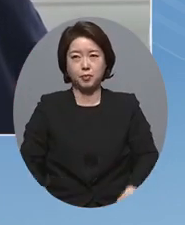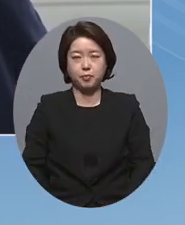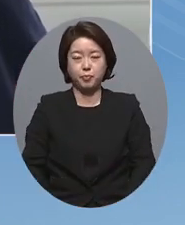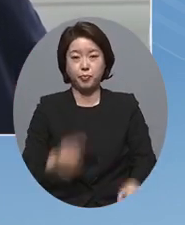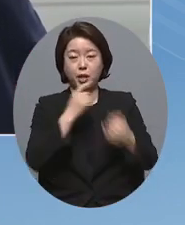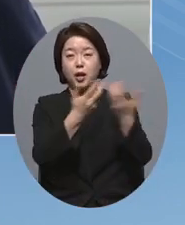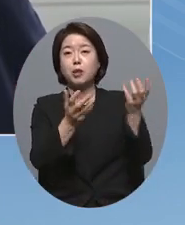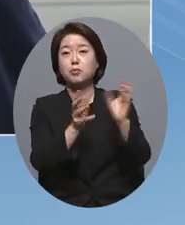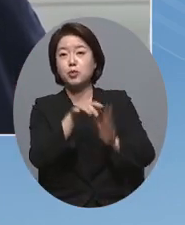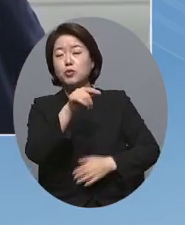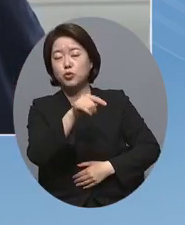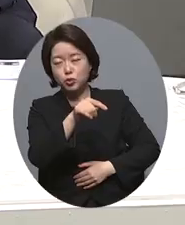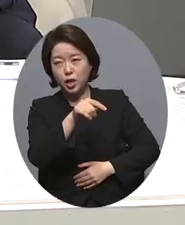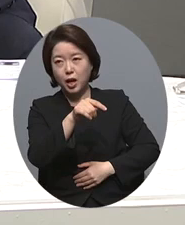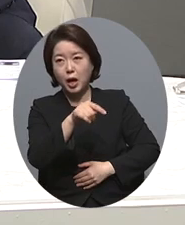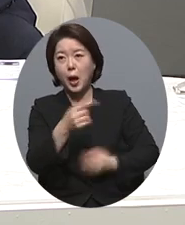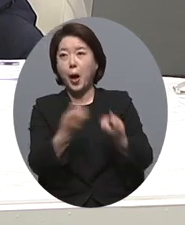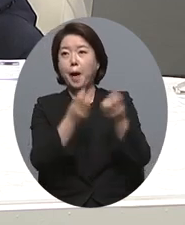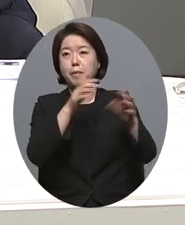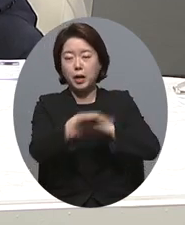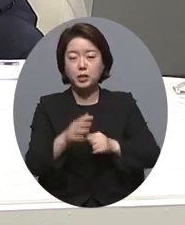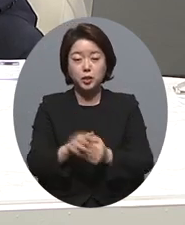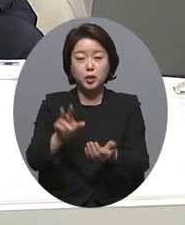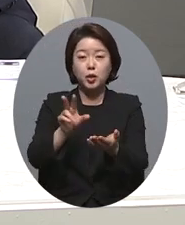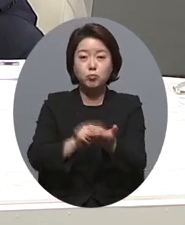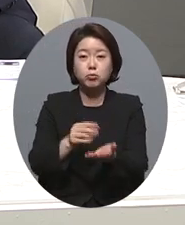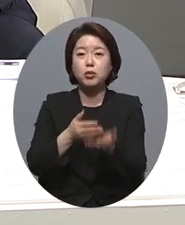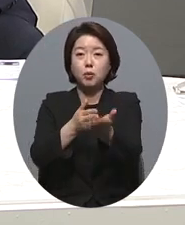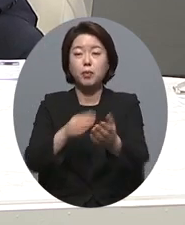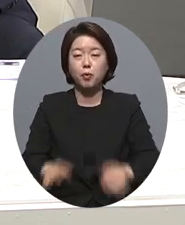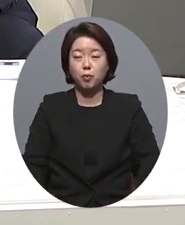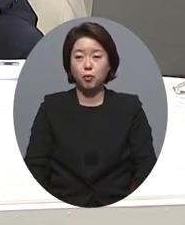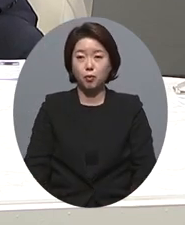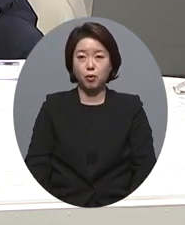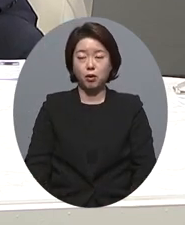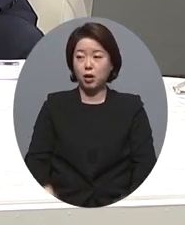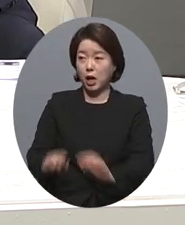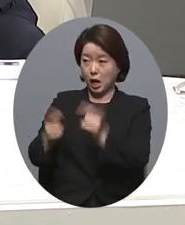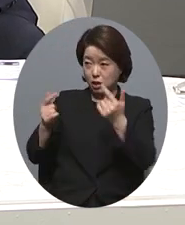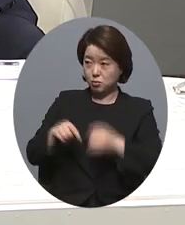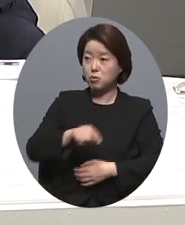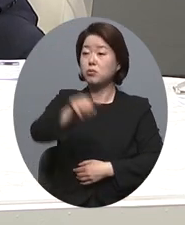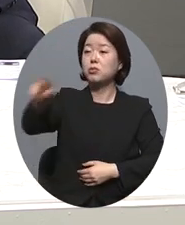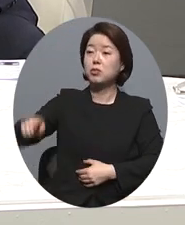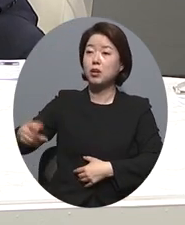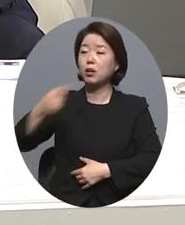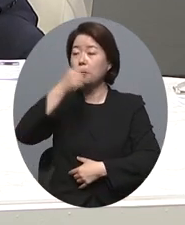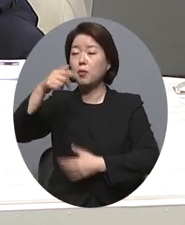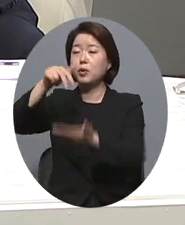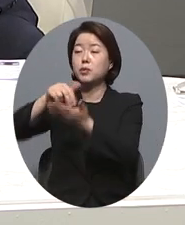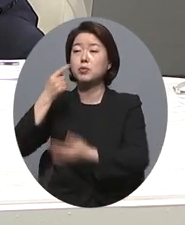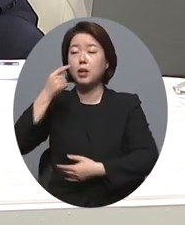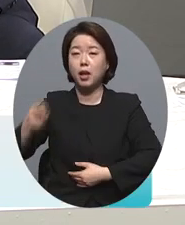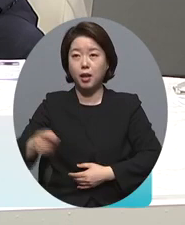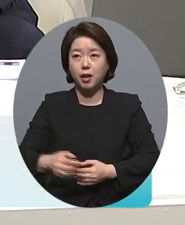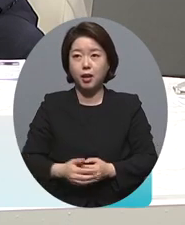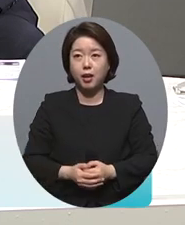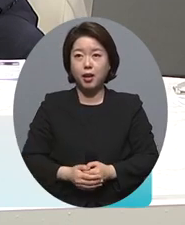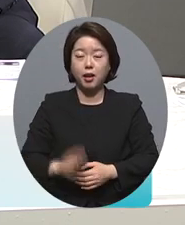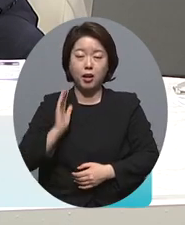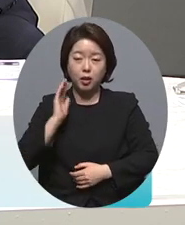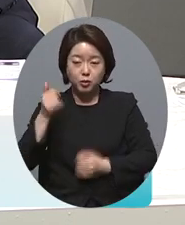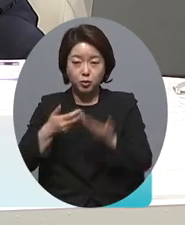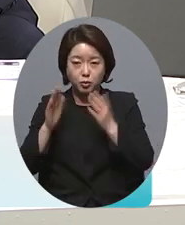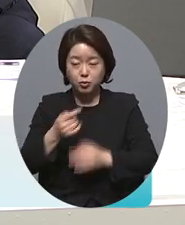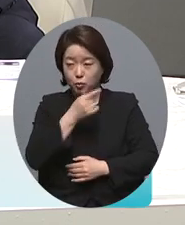주장하는 방식이 문제를 제기해 놓고요. 아니면 너네들이 입증을 해라. 맨날 이런 식이에요. 대통령실이 만약에 이거를 확인해 주려고